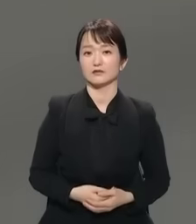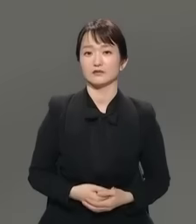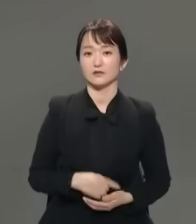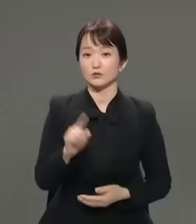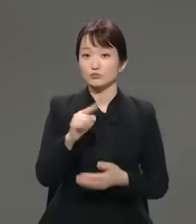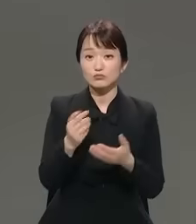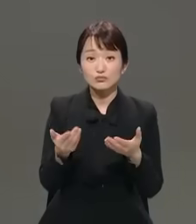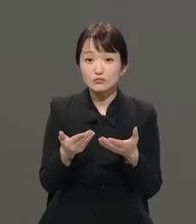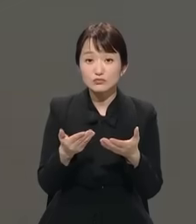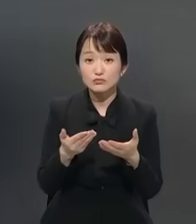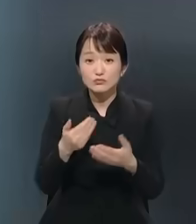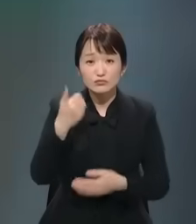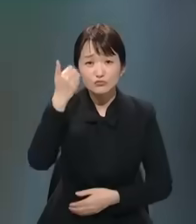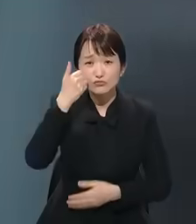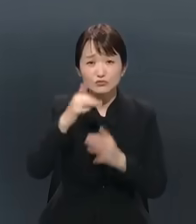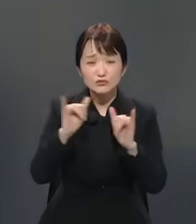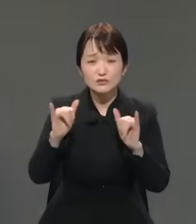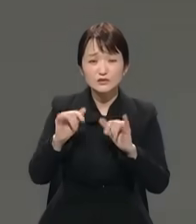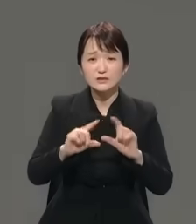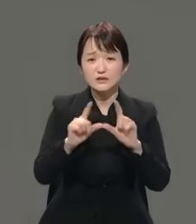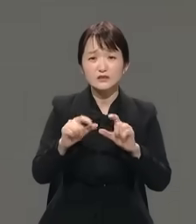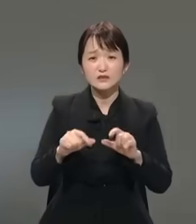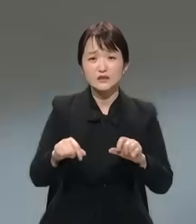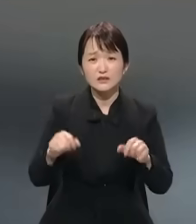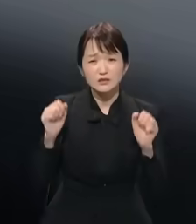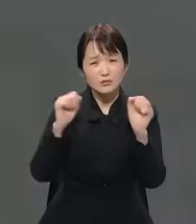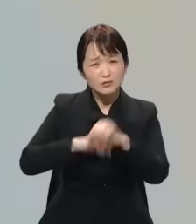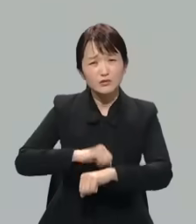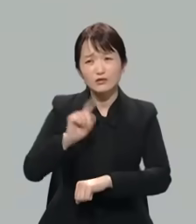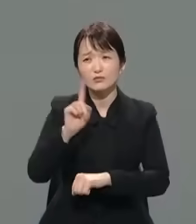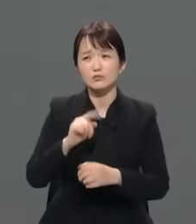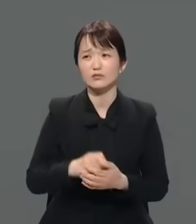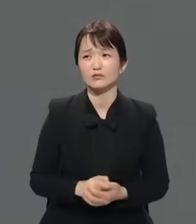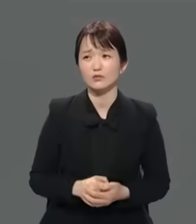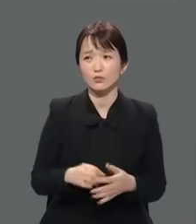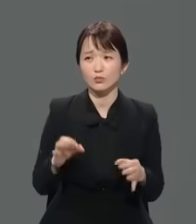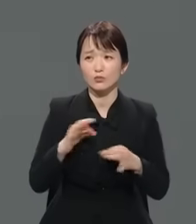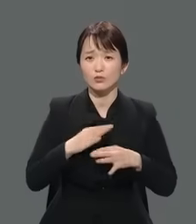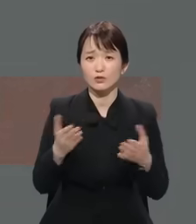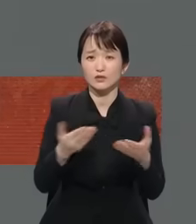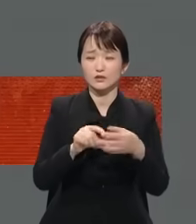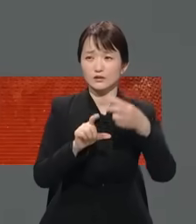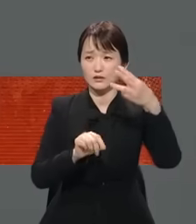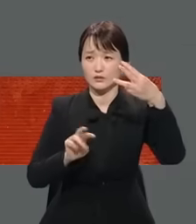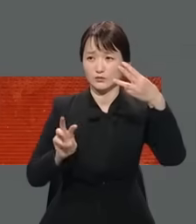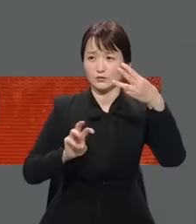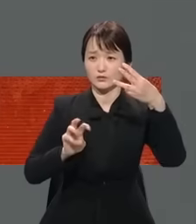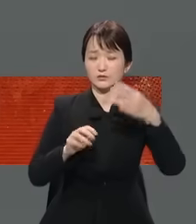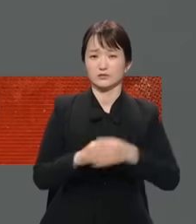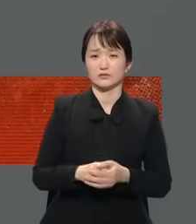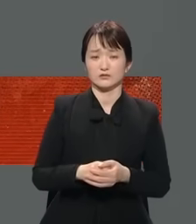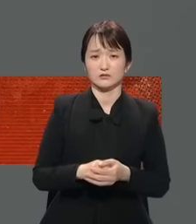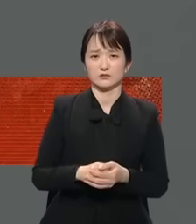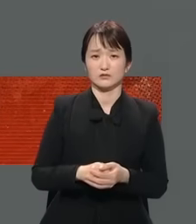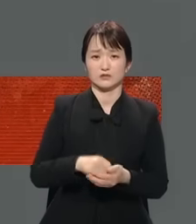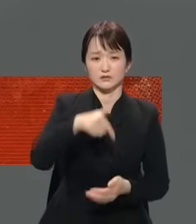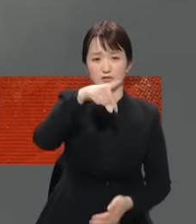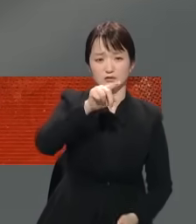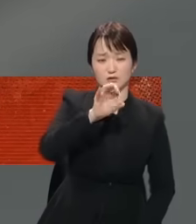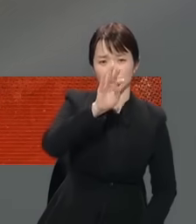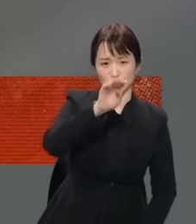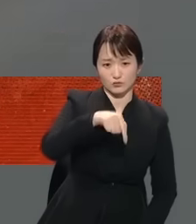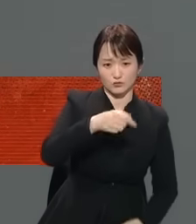어찌 된 영문입니까? 누구 인생을 또 망쳐놓으려고. 자, 너무 놀랄 일인데 3월 30일 날 경부고속도로 대전